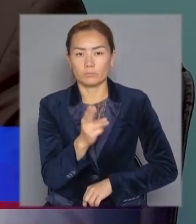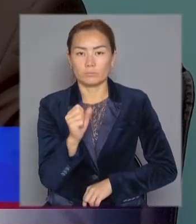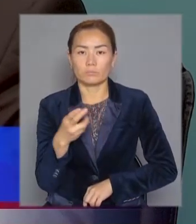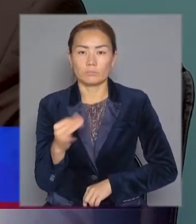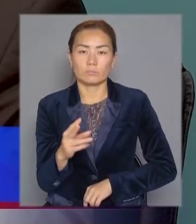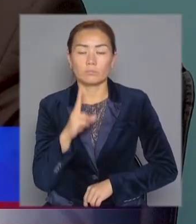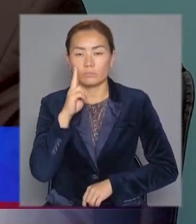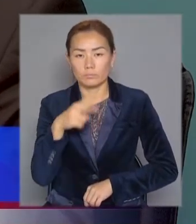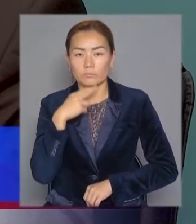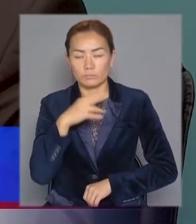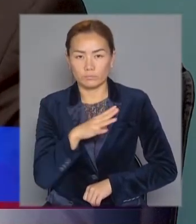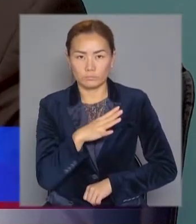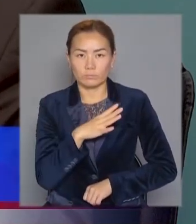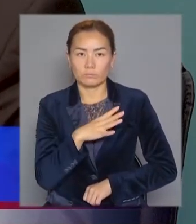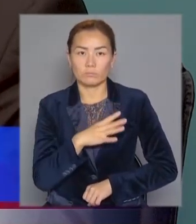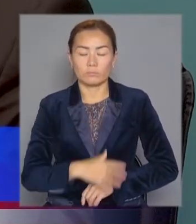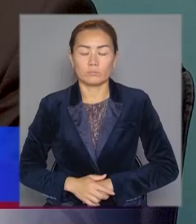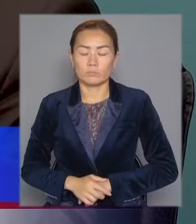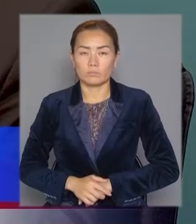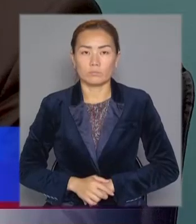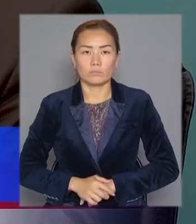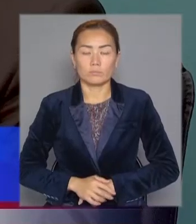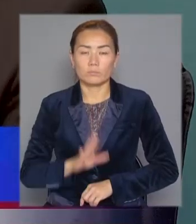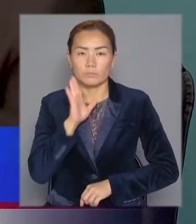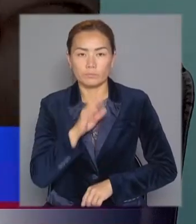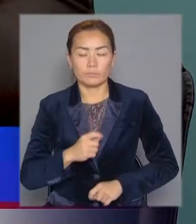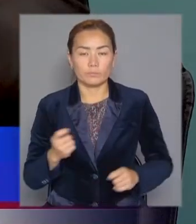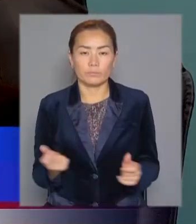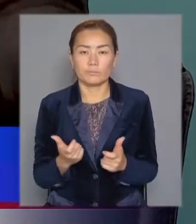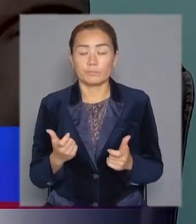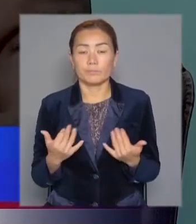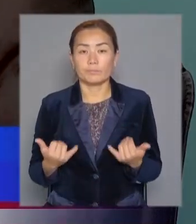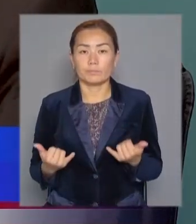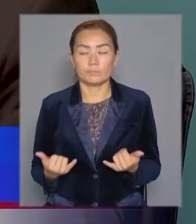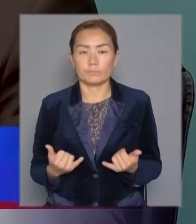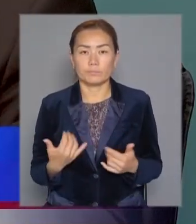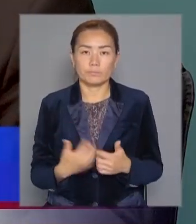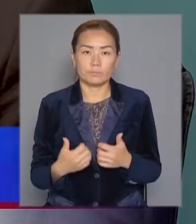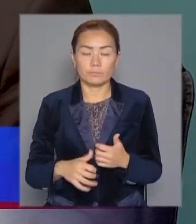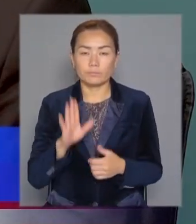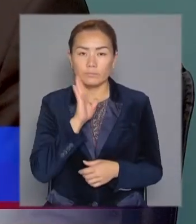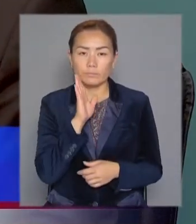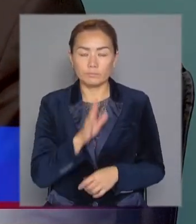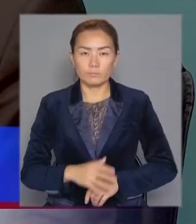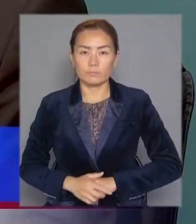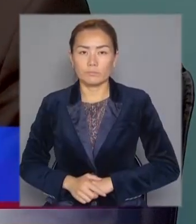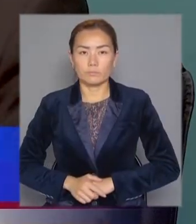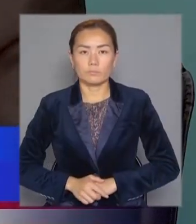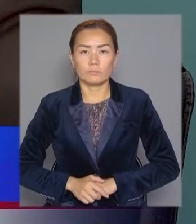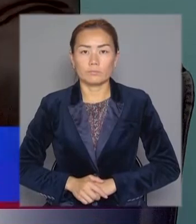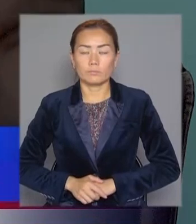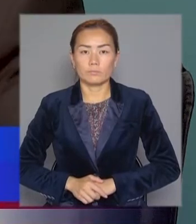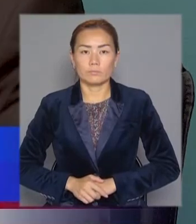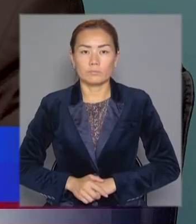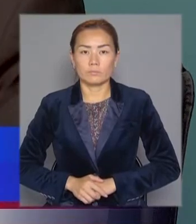болып қайттым. Осы рас па, өтірік пе? Норды мен жүйді бес шалықтердің бәрі қазір менің ортасында қалып қойды, теңіздің ортасында.